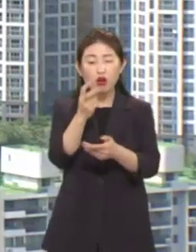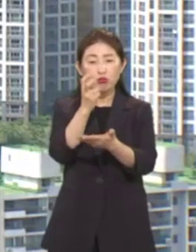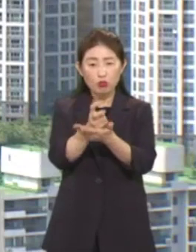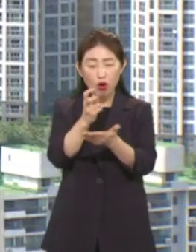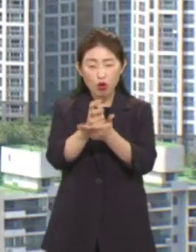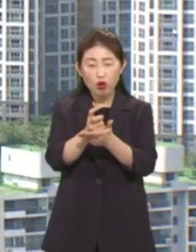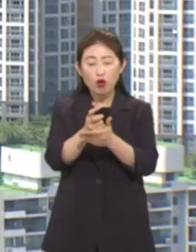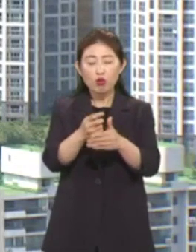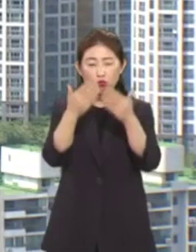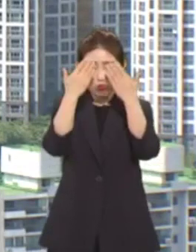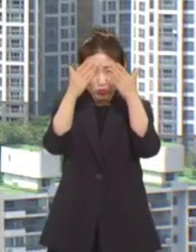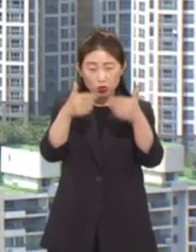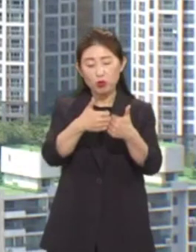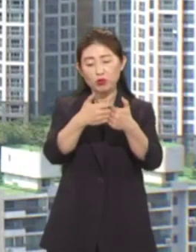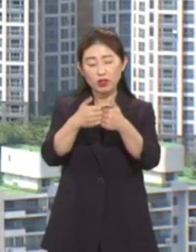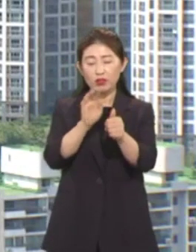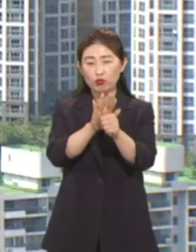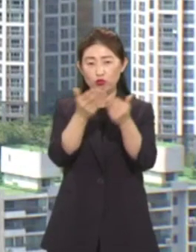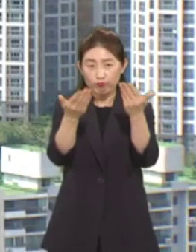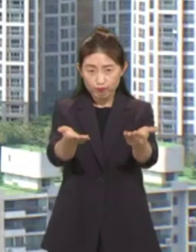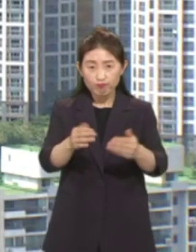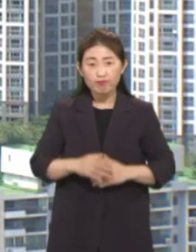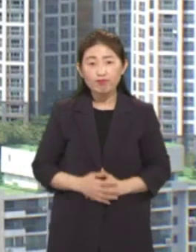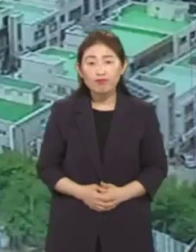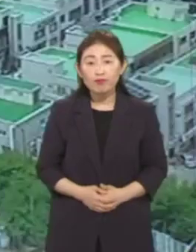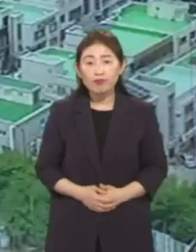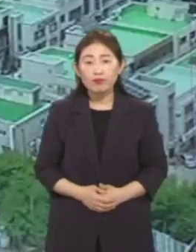상담도 시행할 예정입니다.